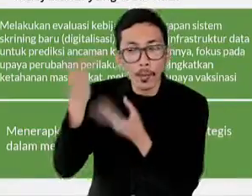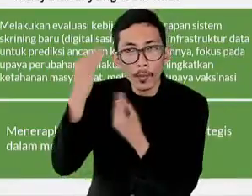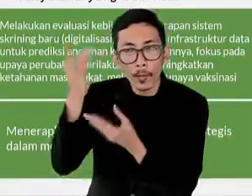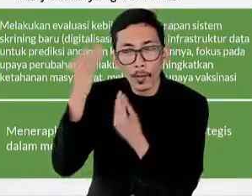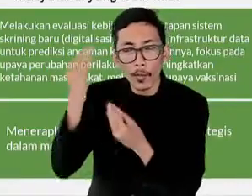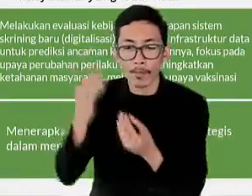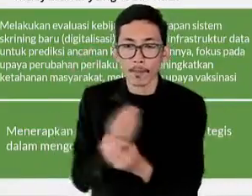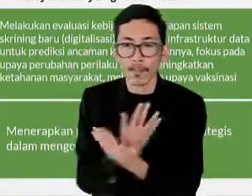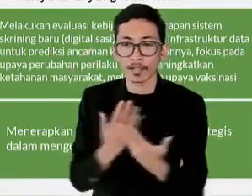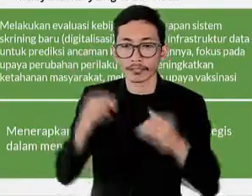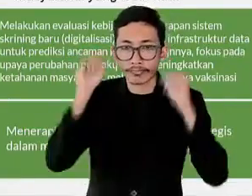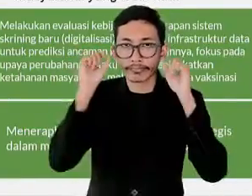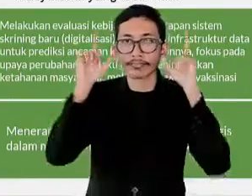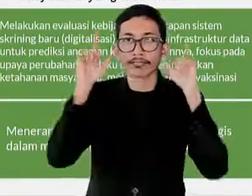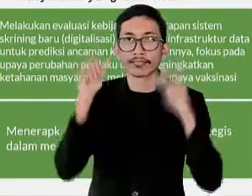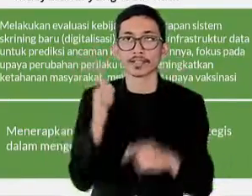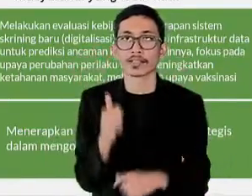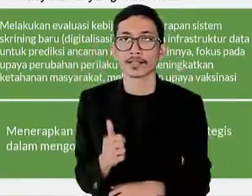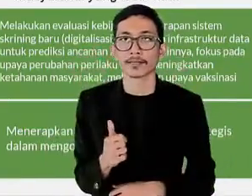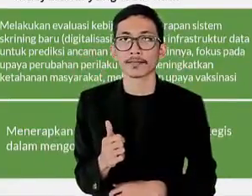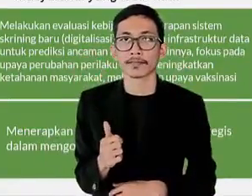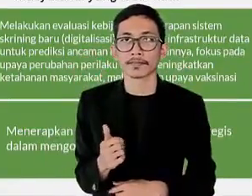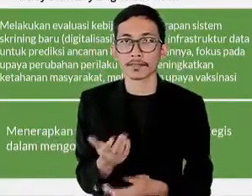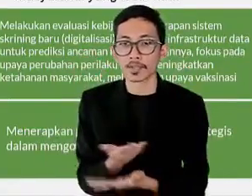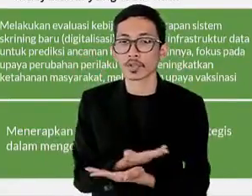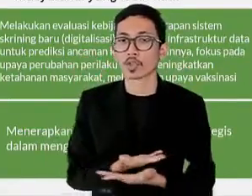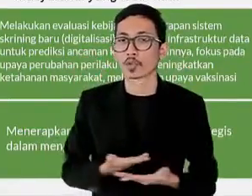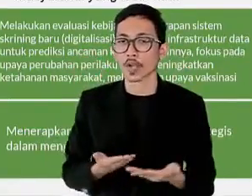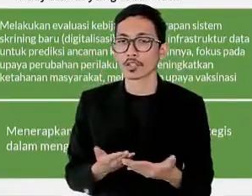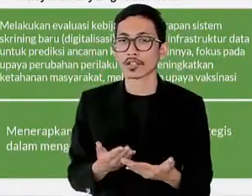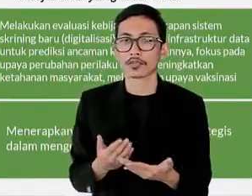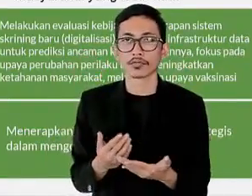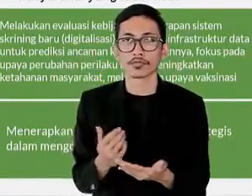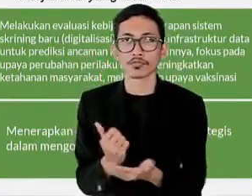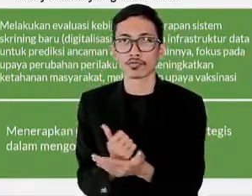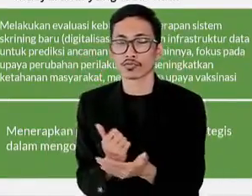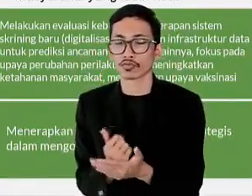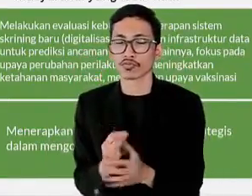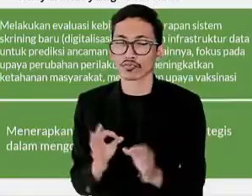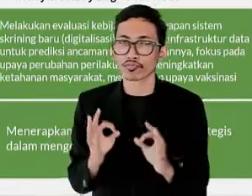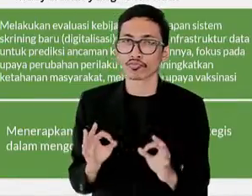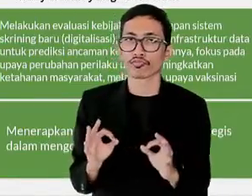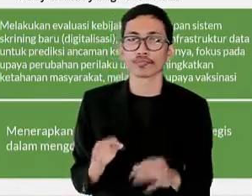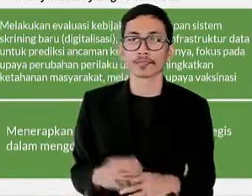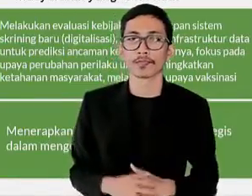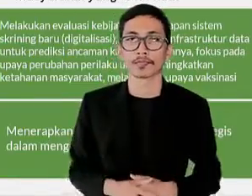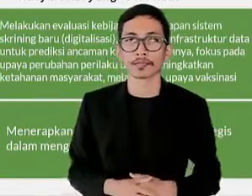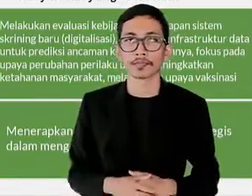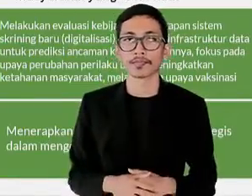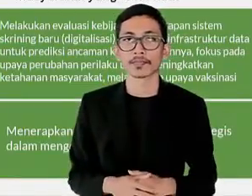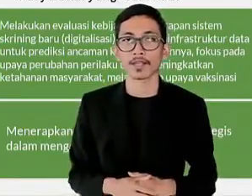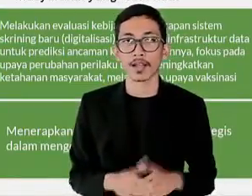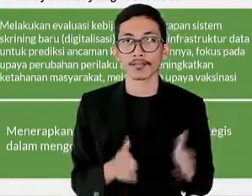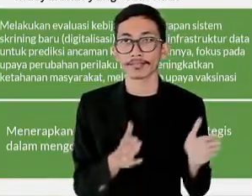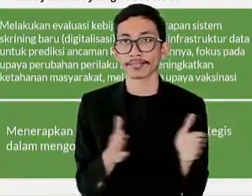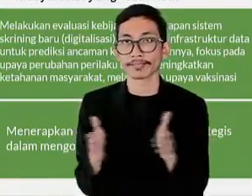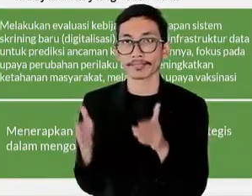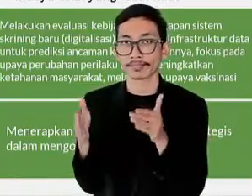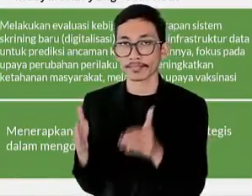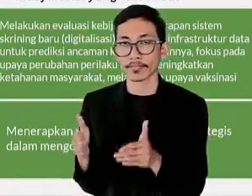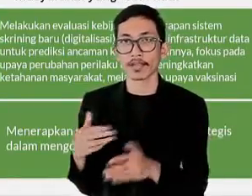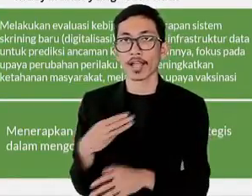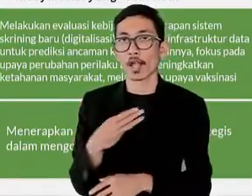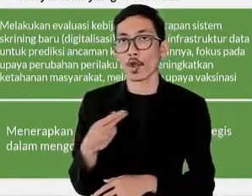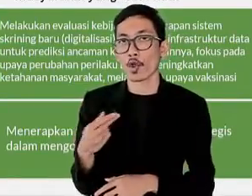meningkatkan kesadaran masyarakat terhadap kondisi kegentingan yang terjadi dari segi ekonomi pemerintah